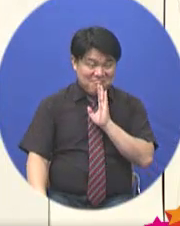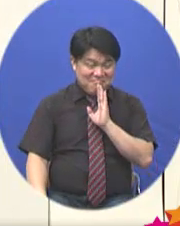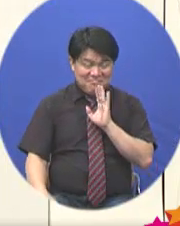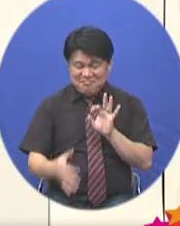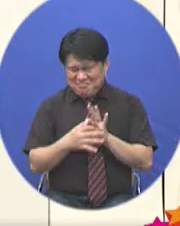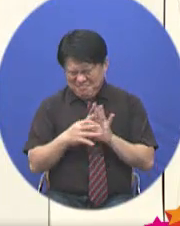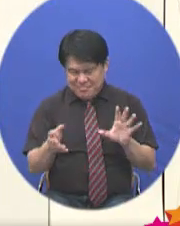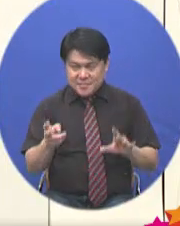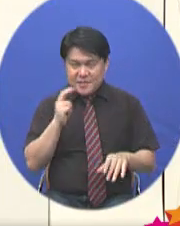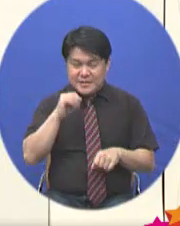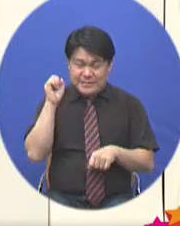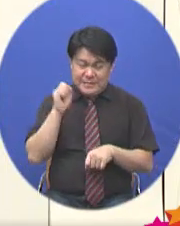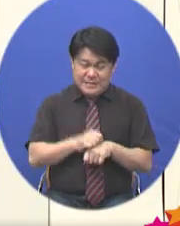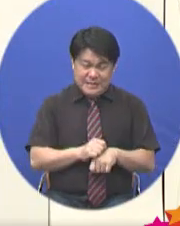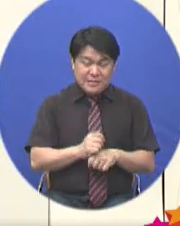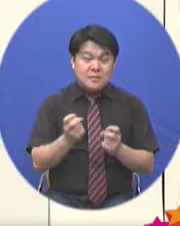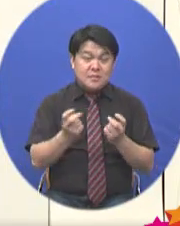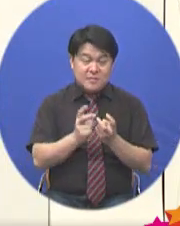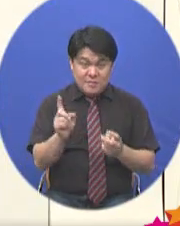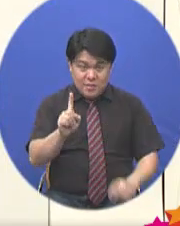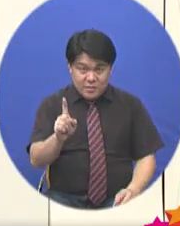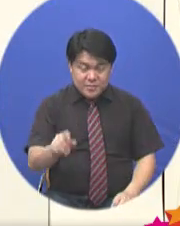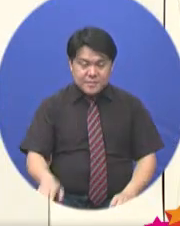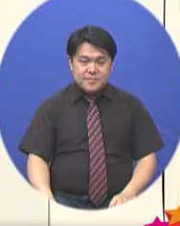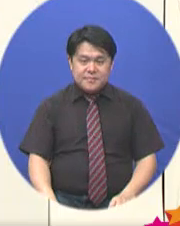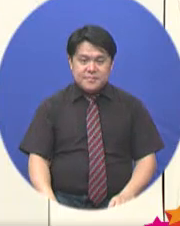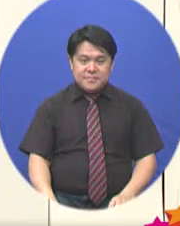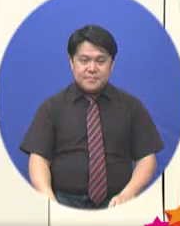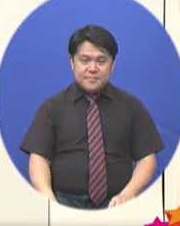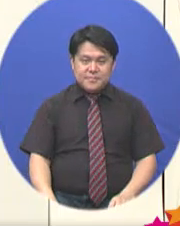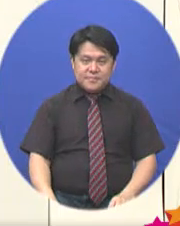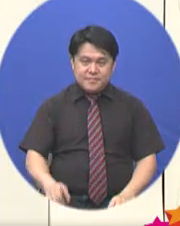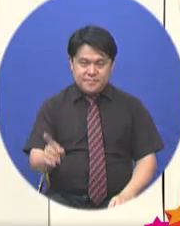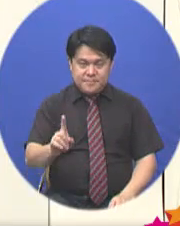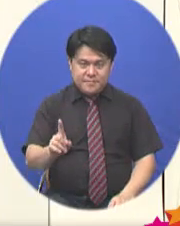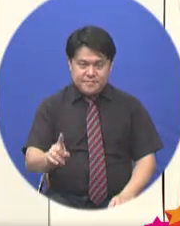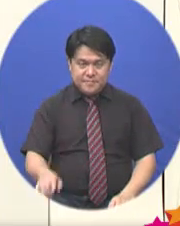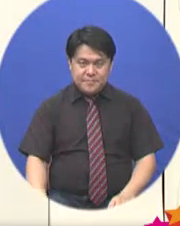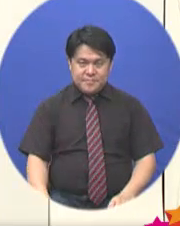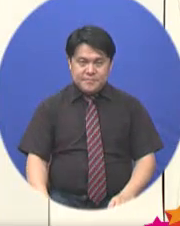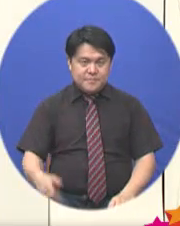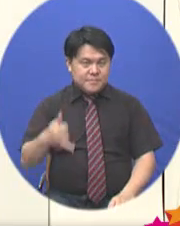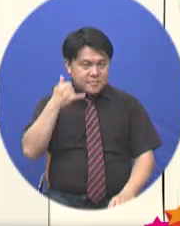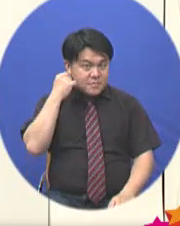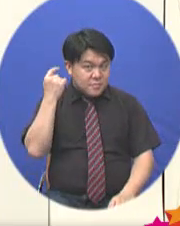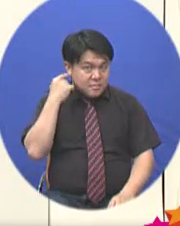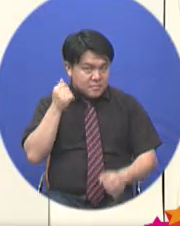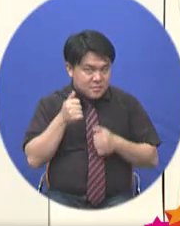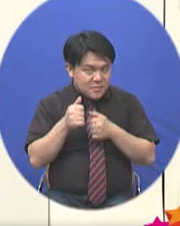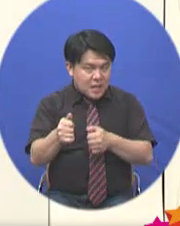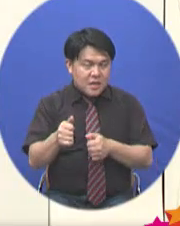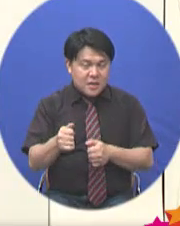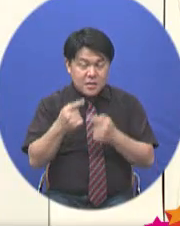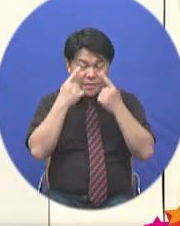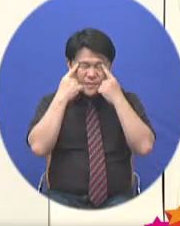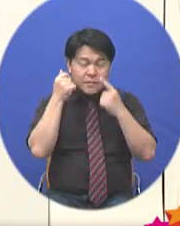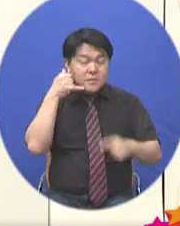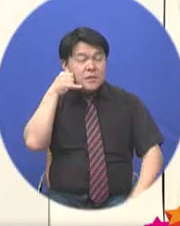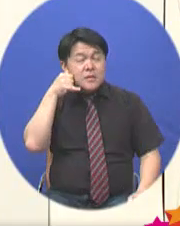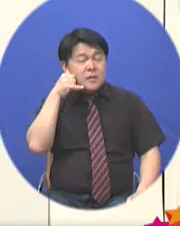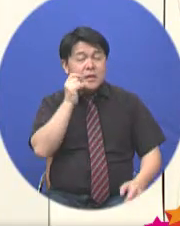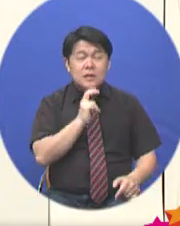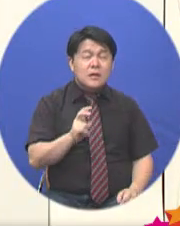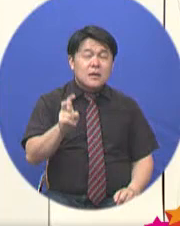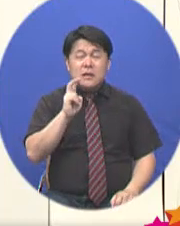어때요? 잘 부르는 방법이 뭐냐면 절대 이 전화기에 나오는 눈 감고 전화기에